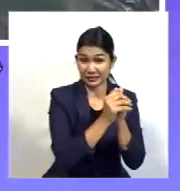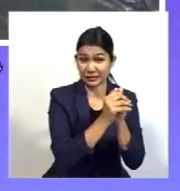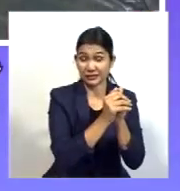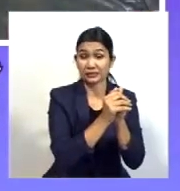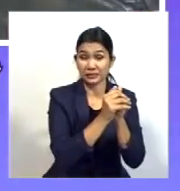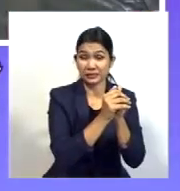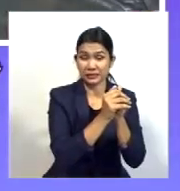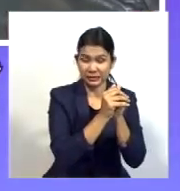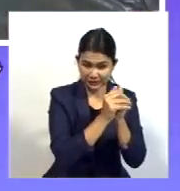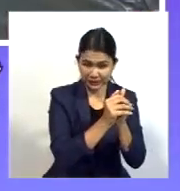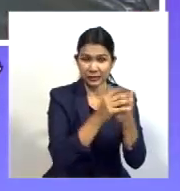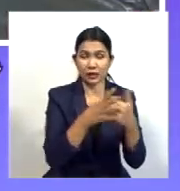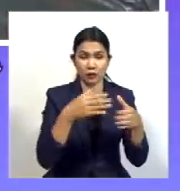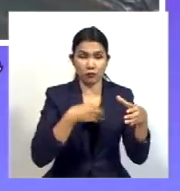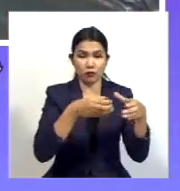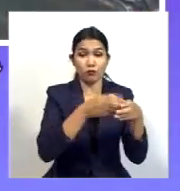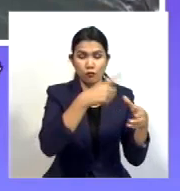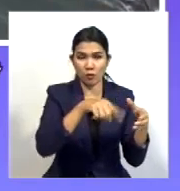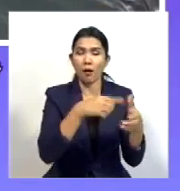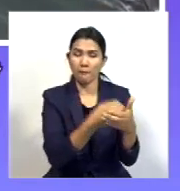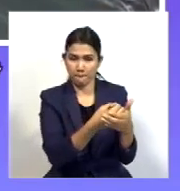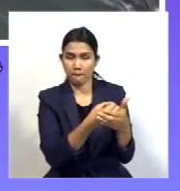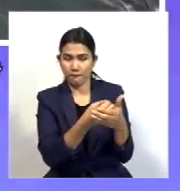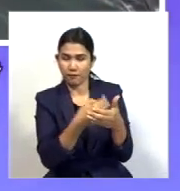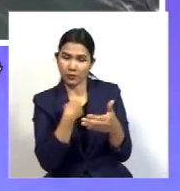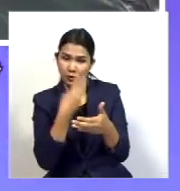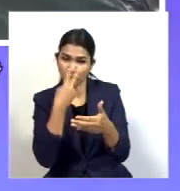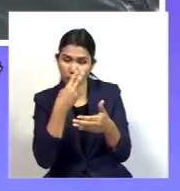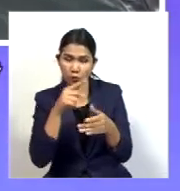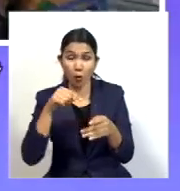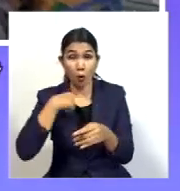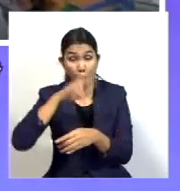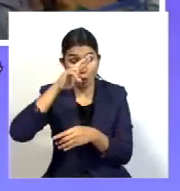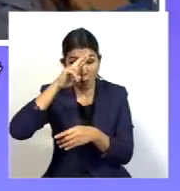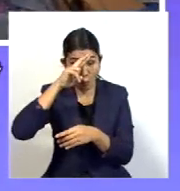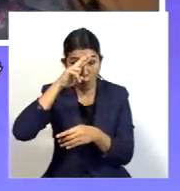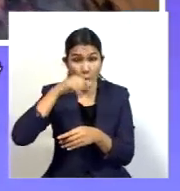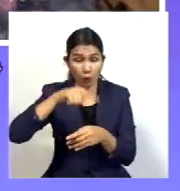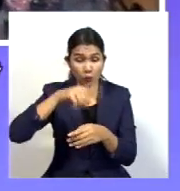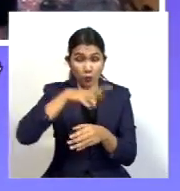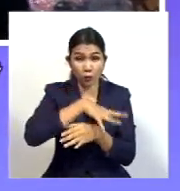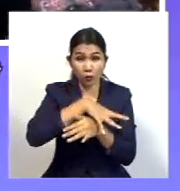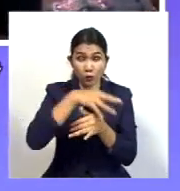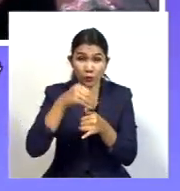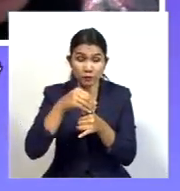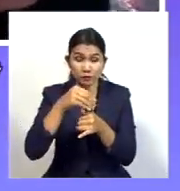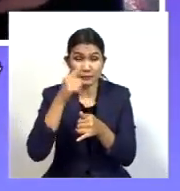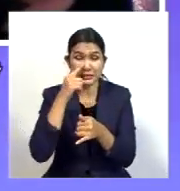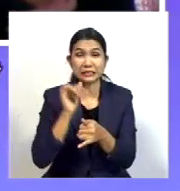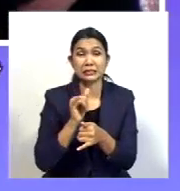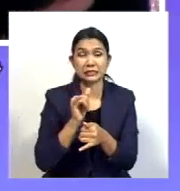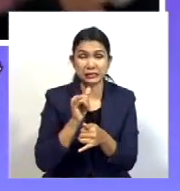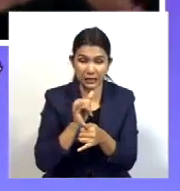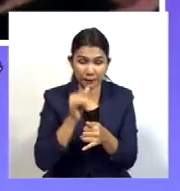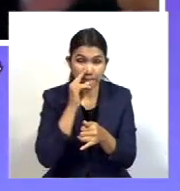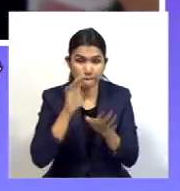ก้อนที่เกิดขึ้นนะครับก็ยังระบุว่าจากการสัมผัสโรคในที่แหล่งเดียวกันแล้วก็ยังไม่มีลักษณ